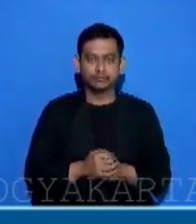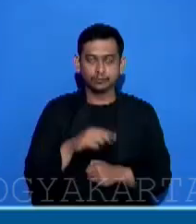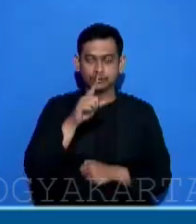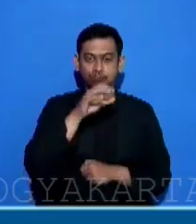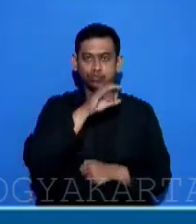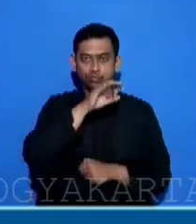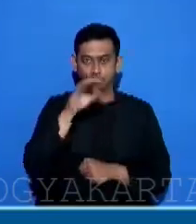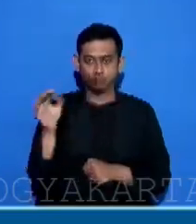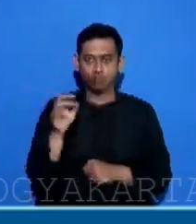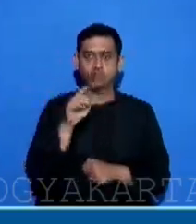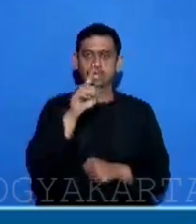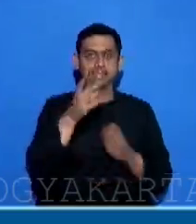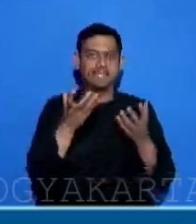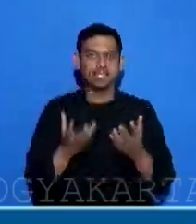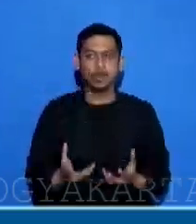gangadit